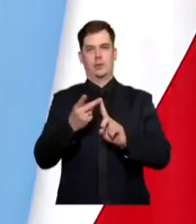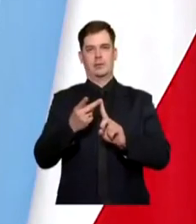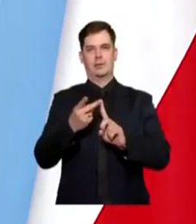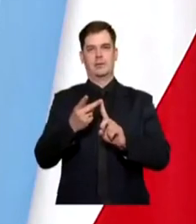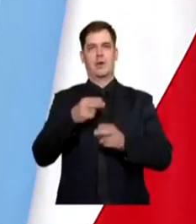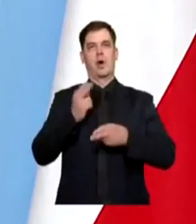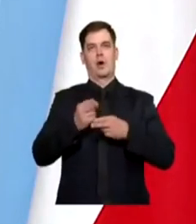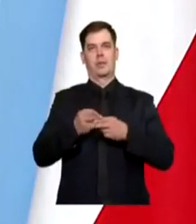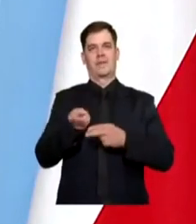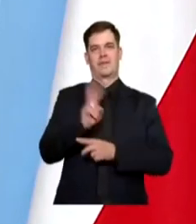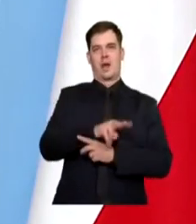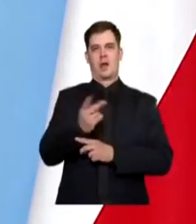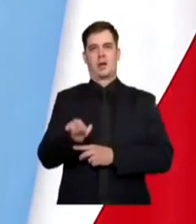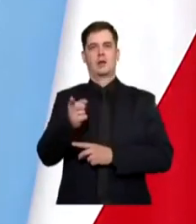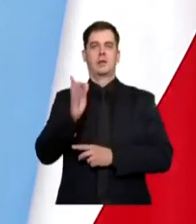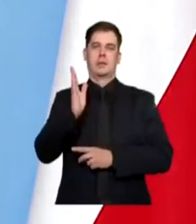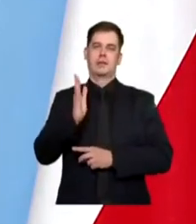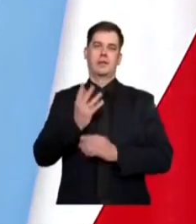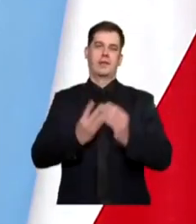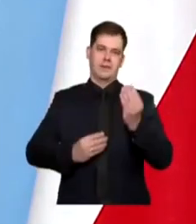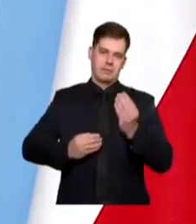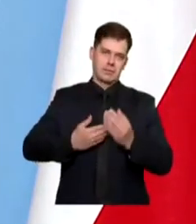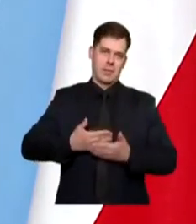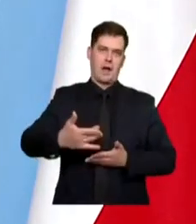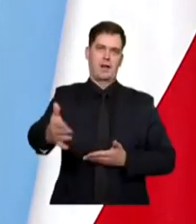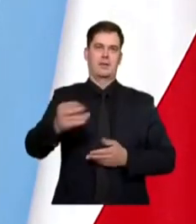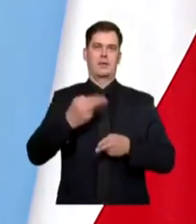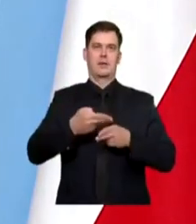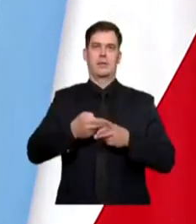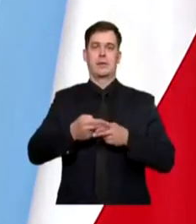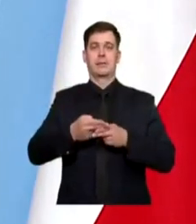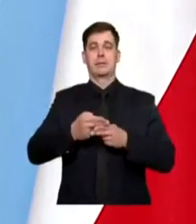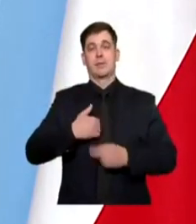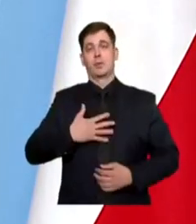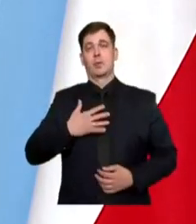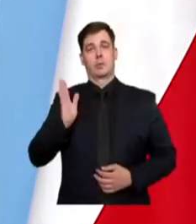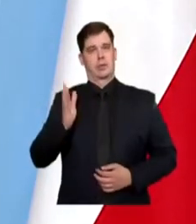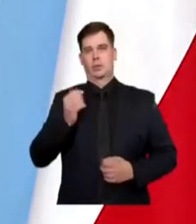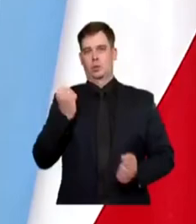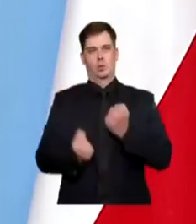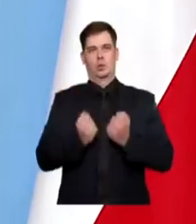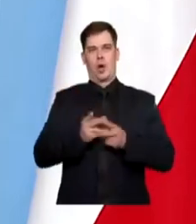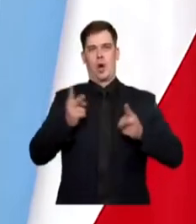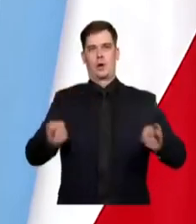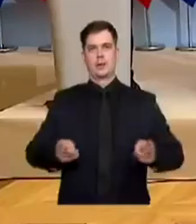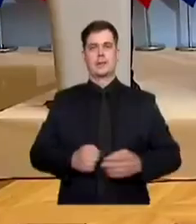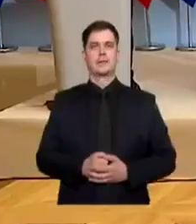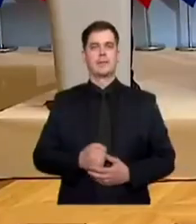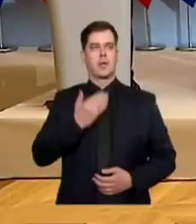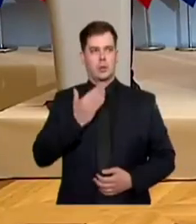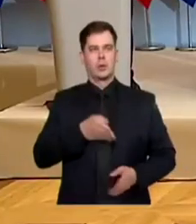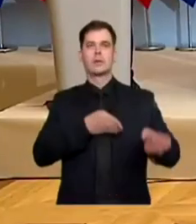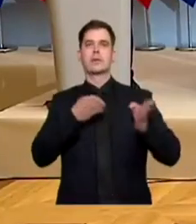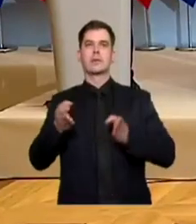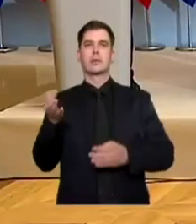podwójną chorobą, podwójną liczbą pacjentów i może być to okres trudny. Dziękuję bardzo. Proszę kolejne